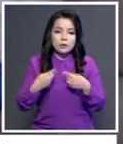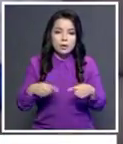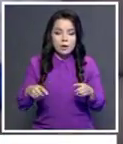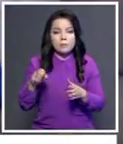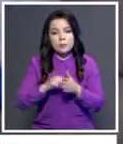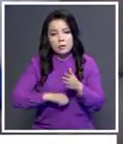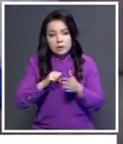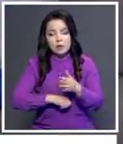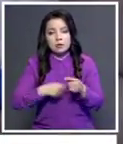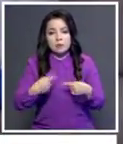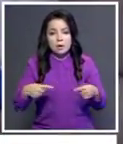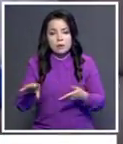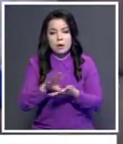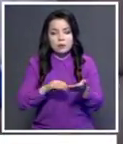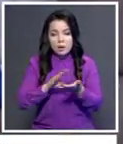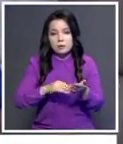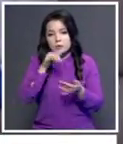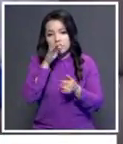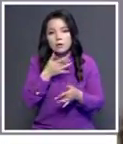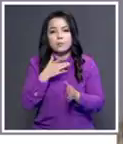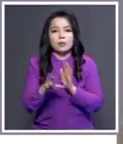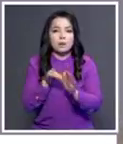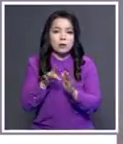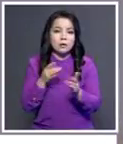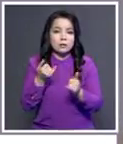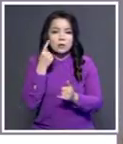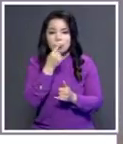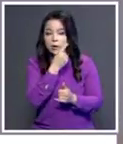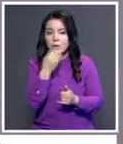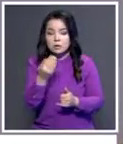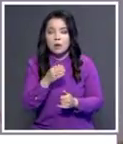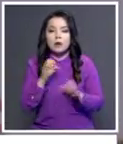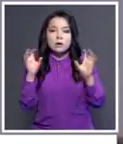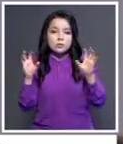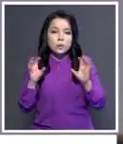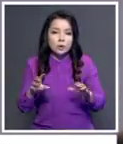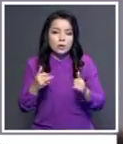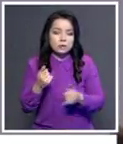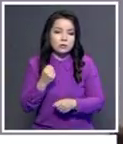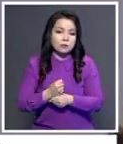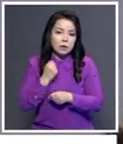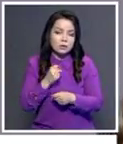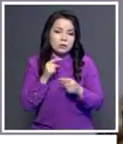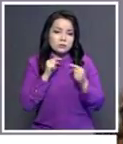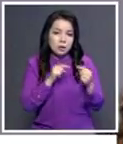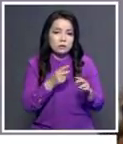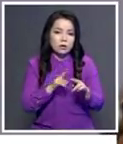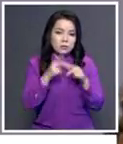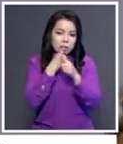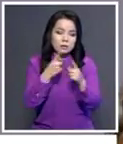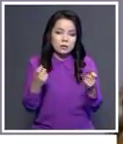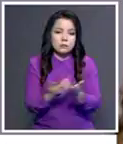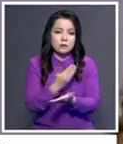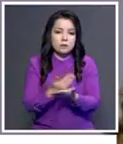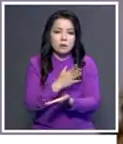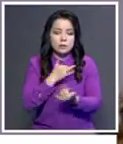сайланбай отыр. Ал жақында Испанияның конституциялық соты Пучдемонға дауысқа түсуге тыйым салған болатын. Каталонияның бұрынғы лидеріне бүлік